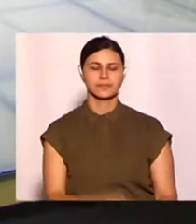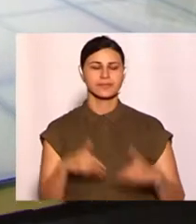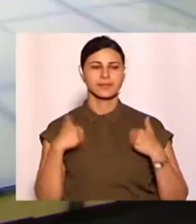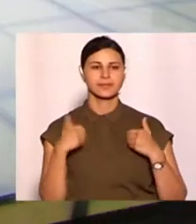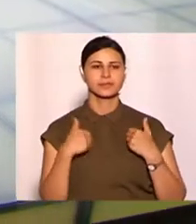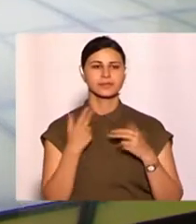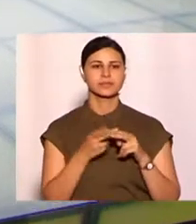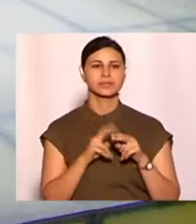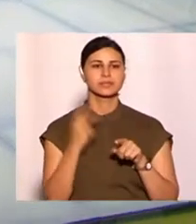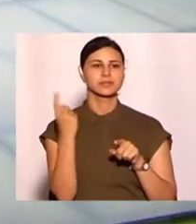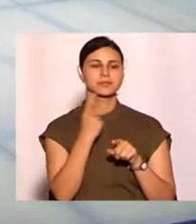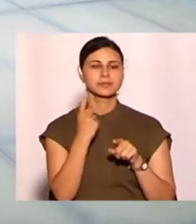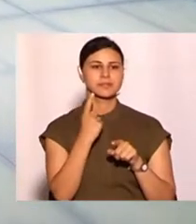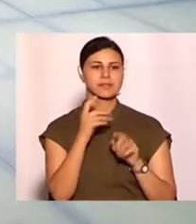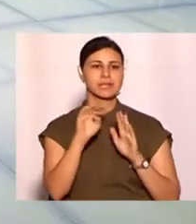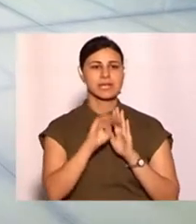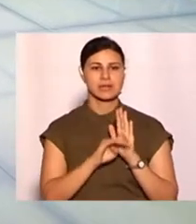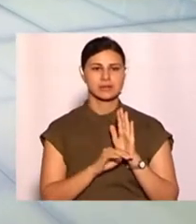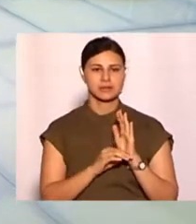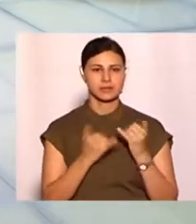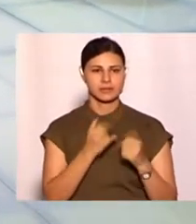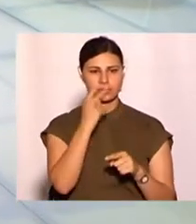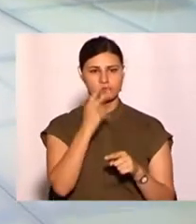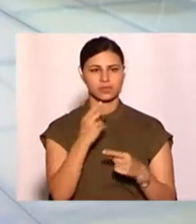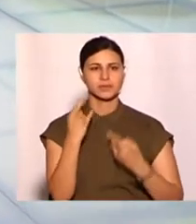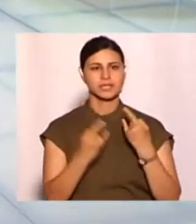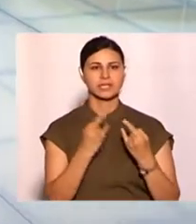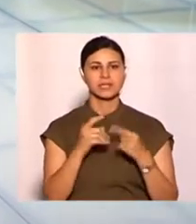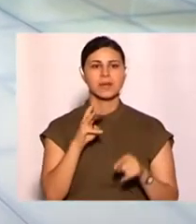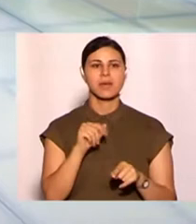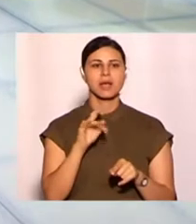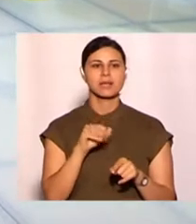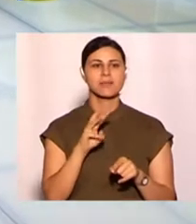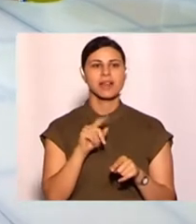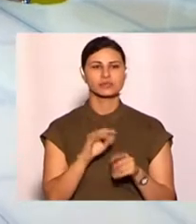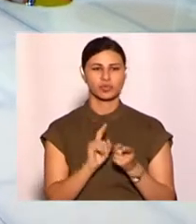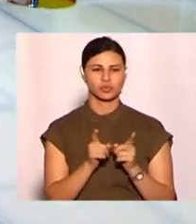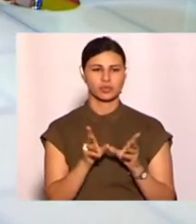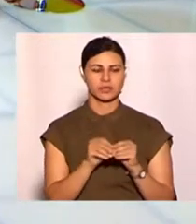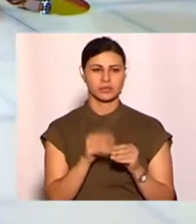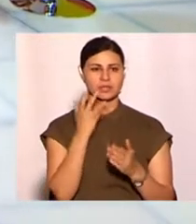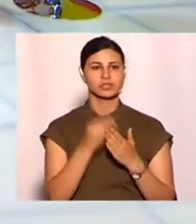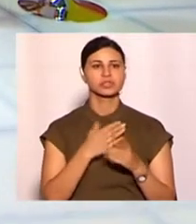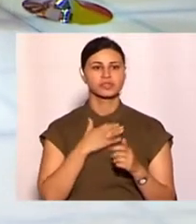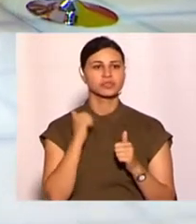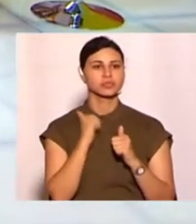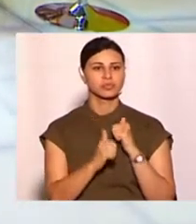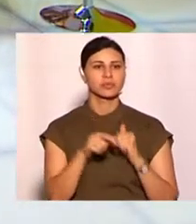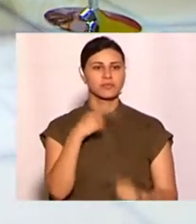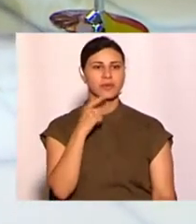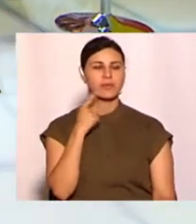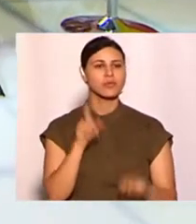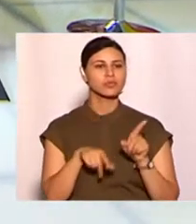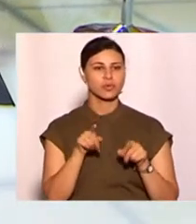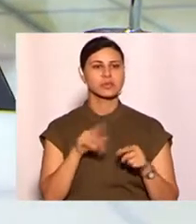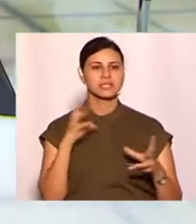გილამშვიდობისა. ეს პირველი არხია თქვენ უყურებთ გადაცემას პირადი ექიმი მარი მალაზონია სრულდა თარგმანით. ჩვენ ძალიან ხშირად საუბრობთ ხოლმე